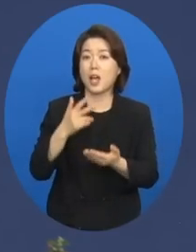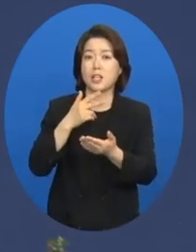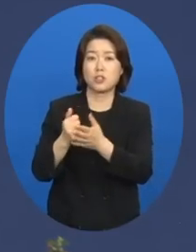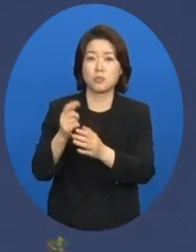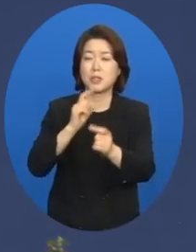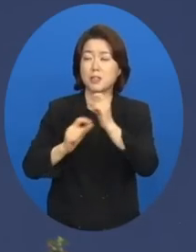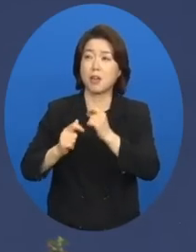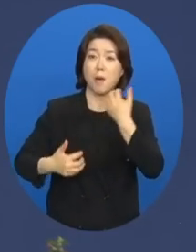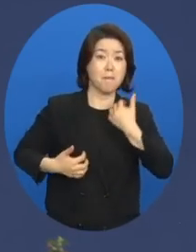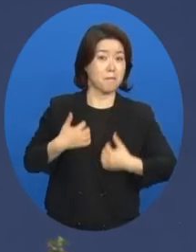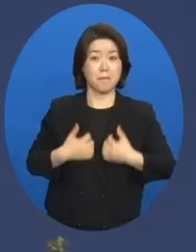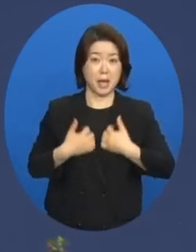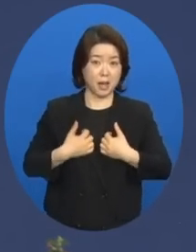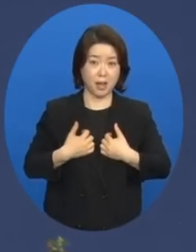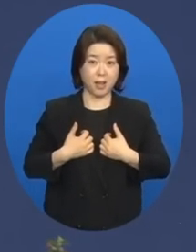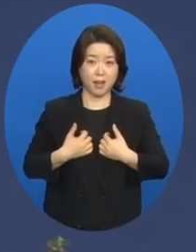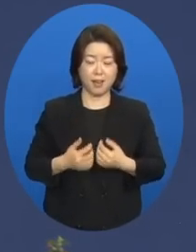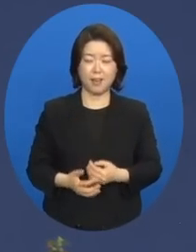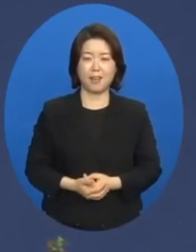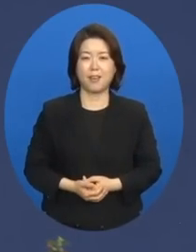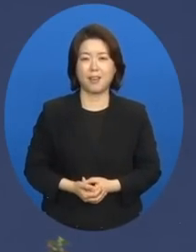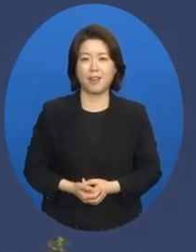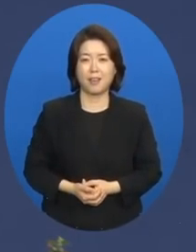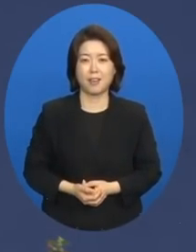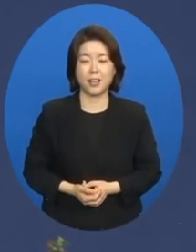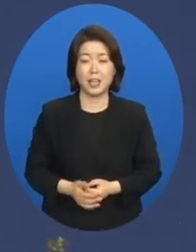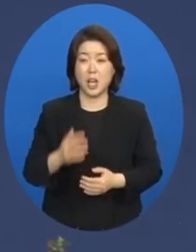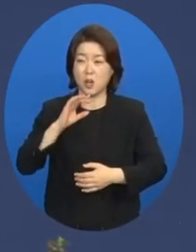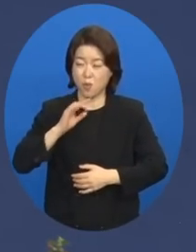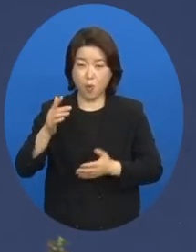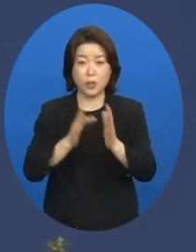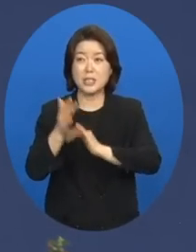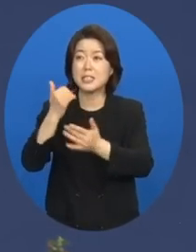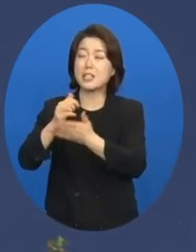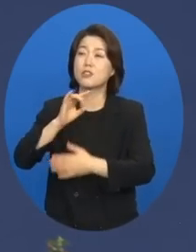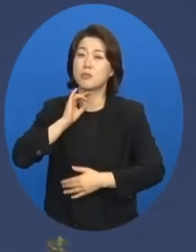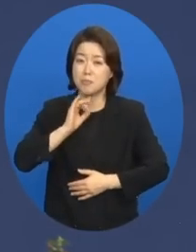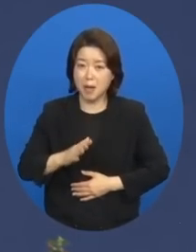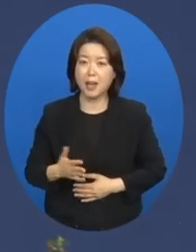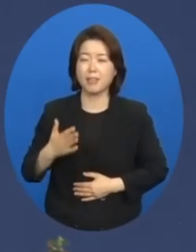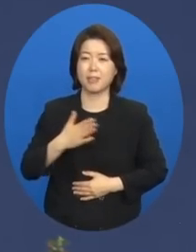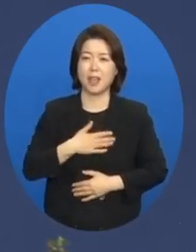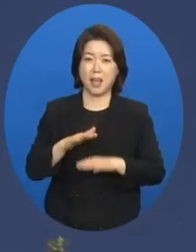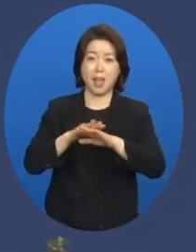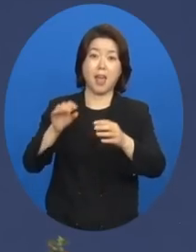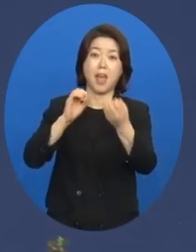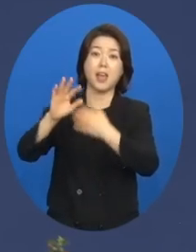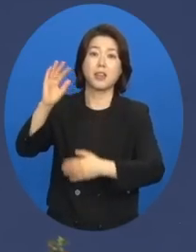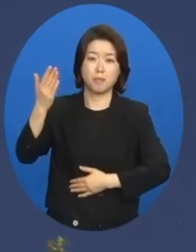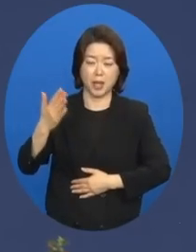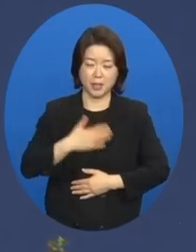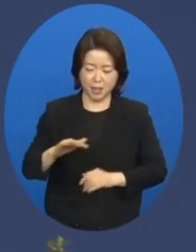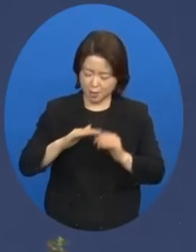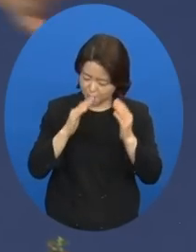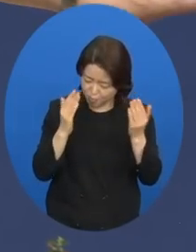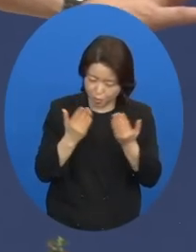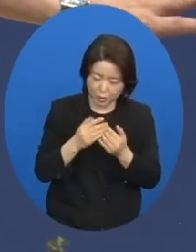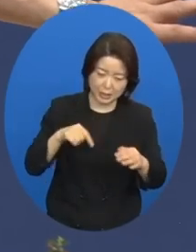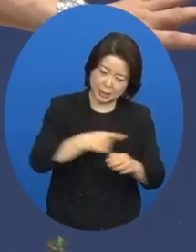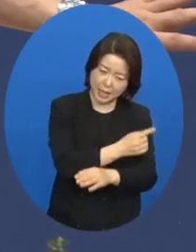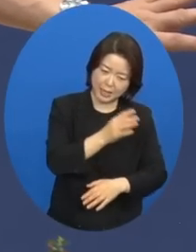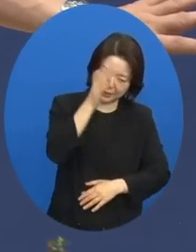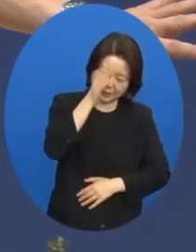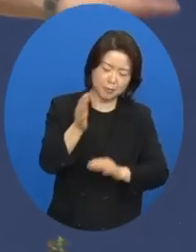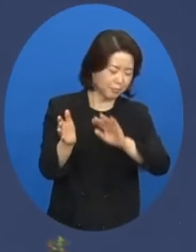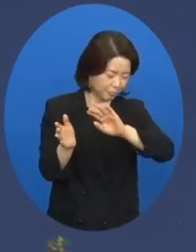더욱 반갑잖아요. 예수님이, 오직 예수님만이 나의 해답이 되도록 내 모든 다른 기대를 다